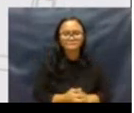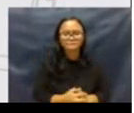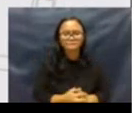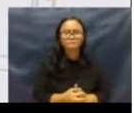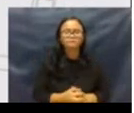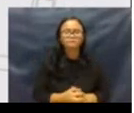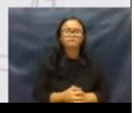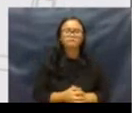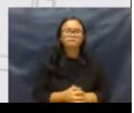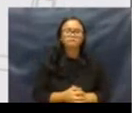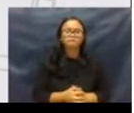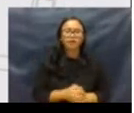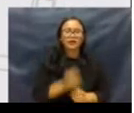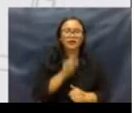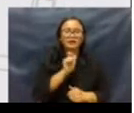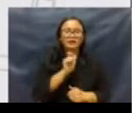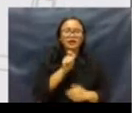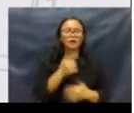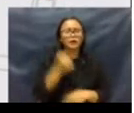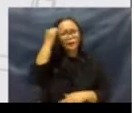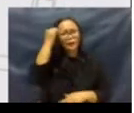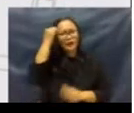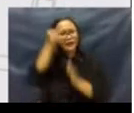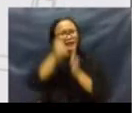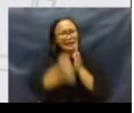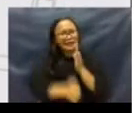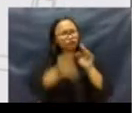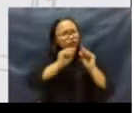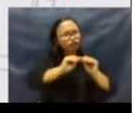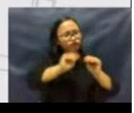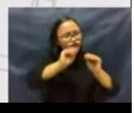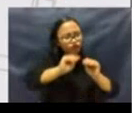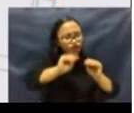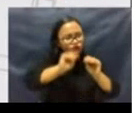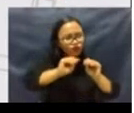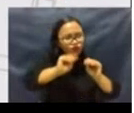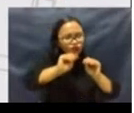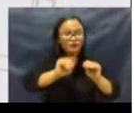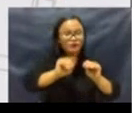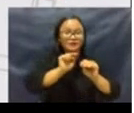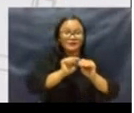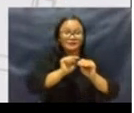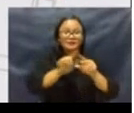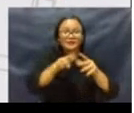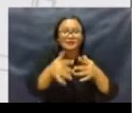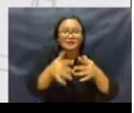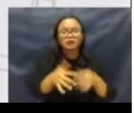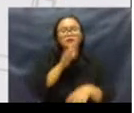Mengajarkan berpikir kritis kepada orang lain itu tidak bisa dengan diberitahu.